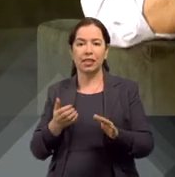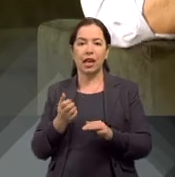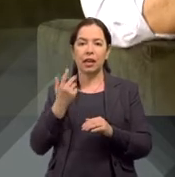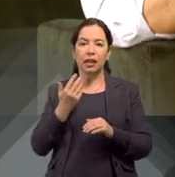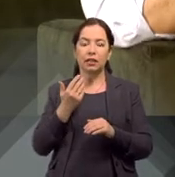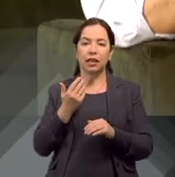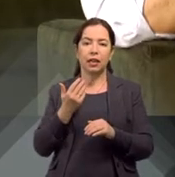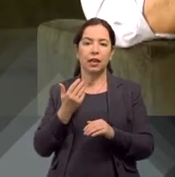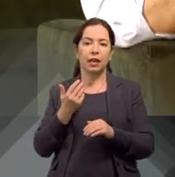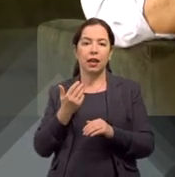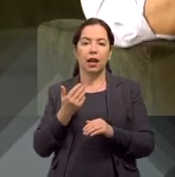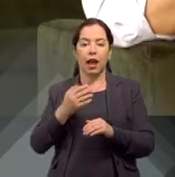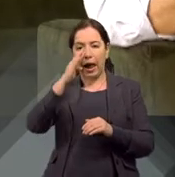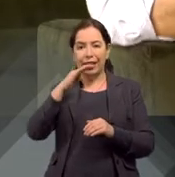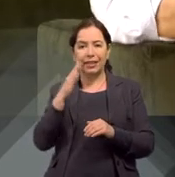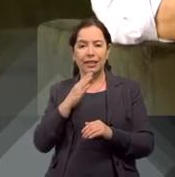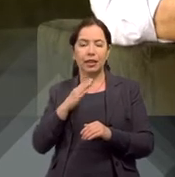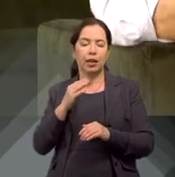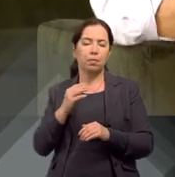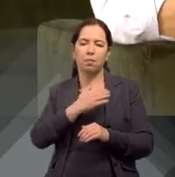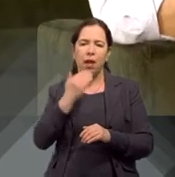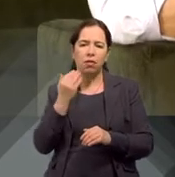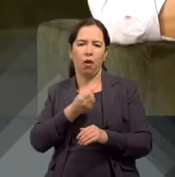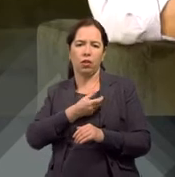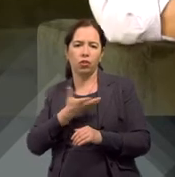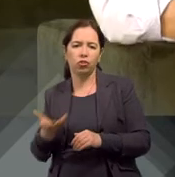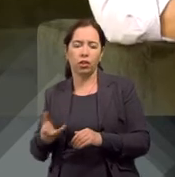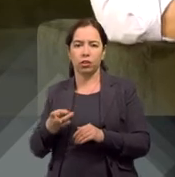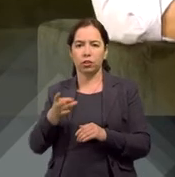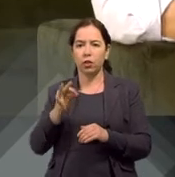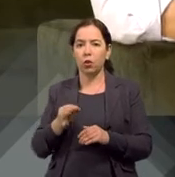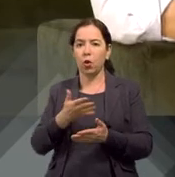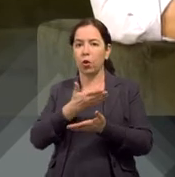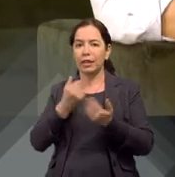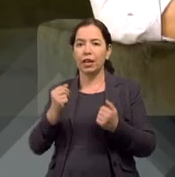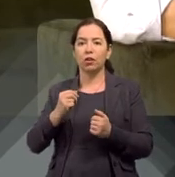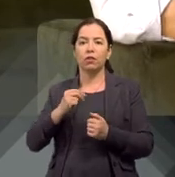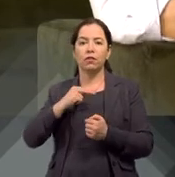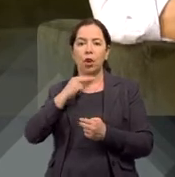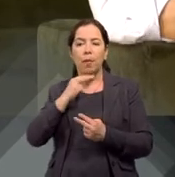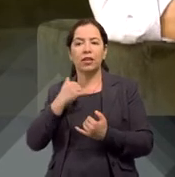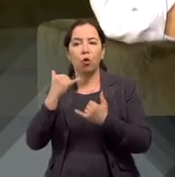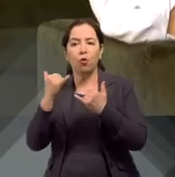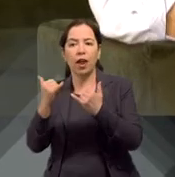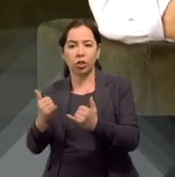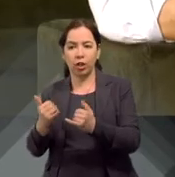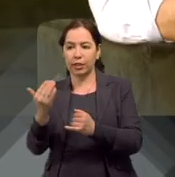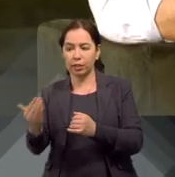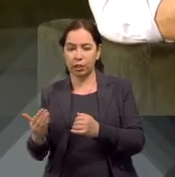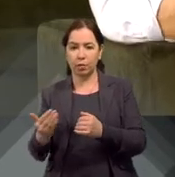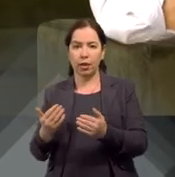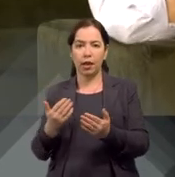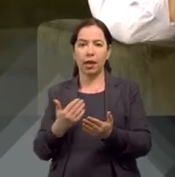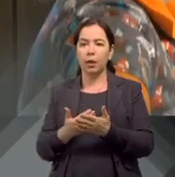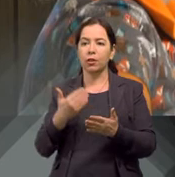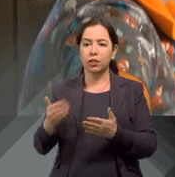нежны, оказывается, что щедрости много, но нет внимания и уважения к тайне. Как будто бы ты окружен